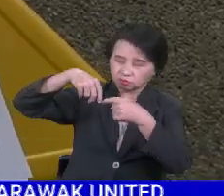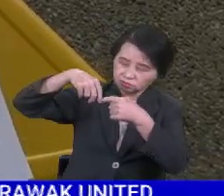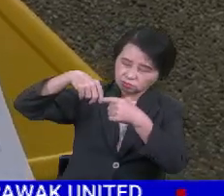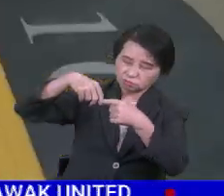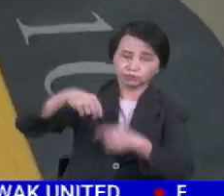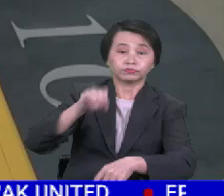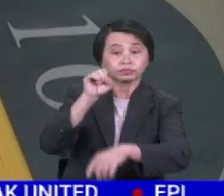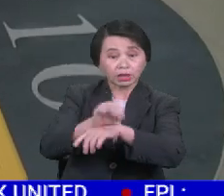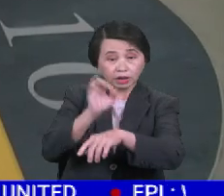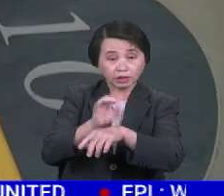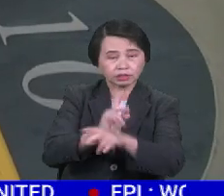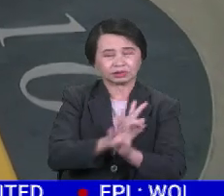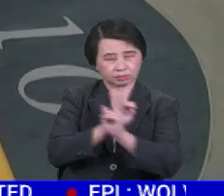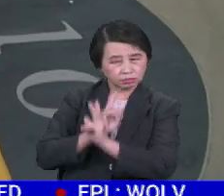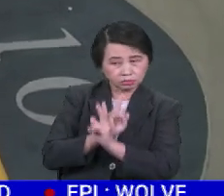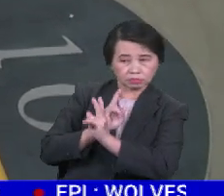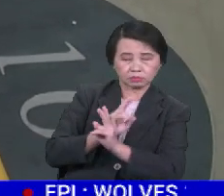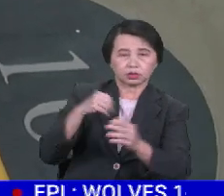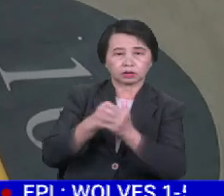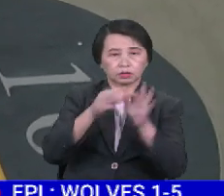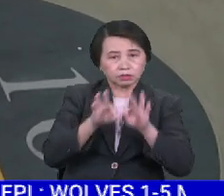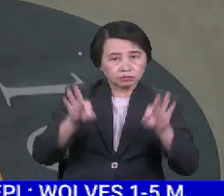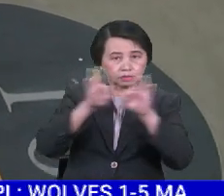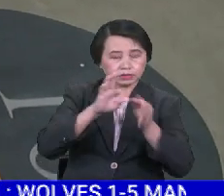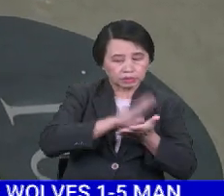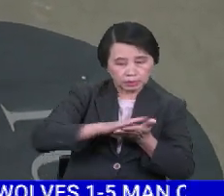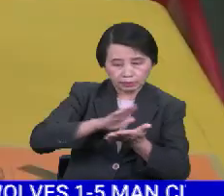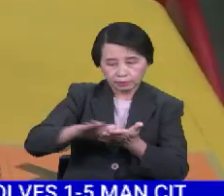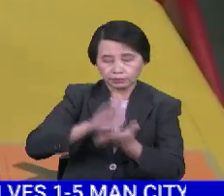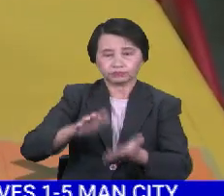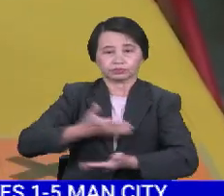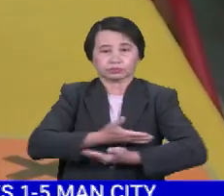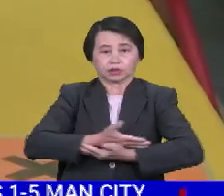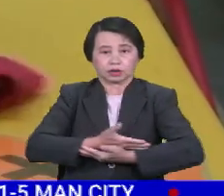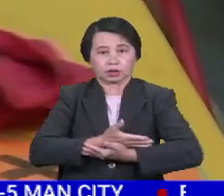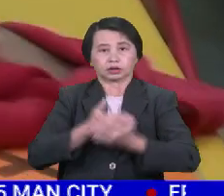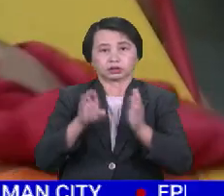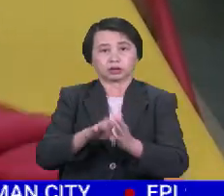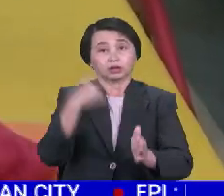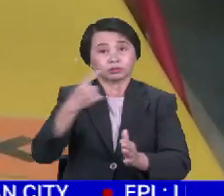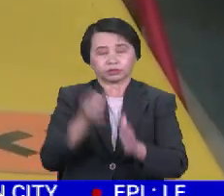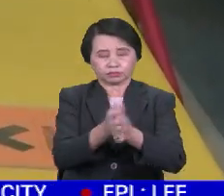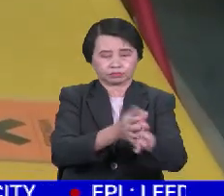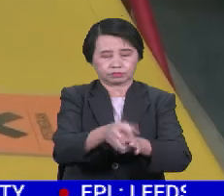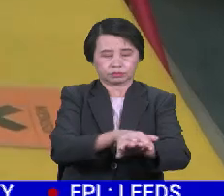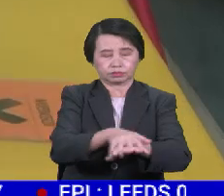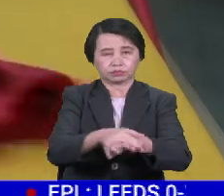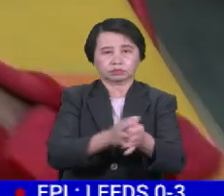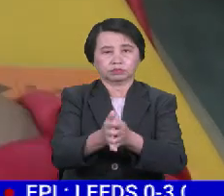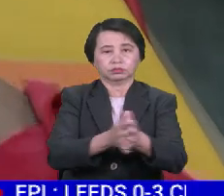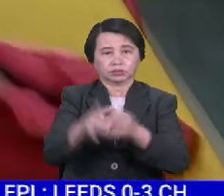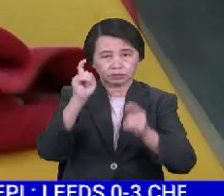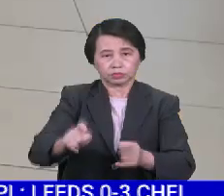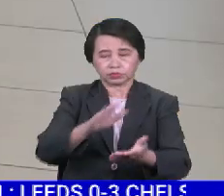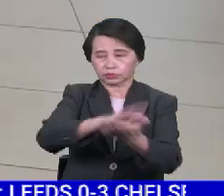menasehati orang ramai mengambil langkah berjaga-jaga dalam mengutamakan kebersihan kepada anak-anak seperti gerabah su tangan dengan saboda mengentalkan